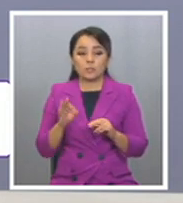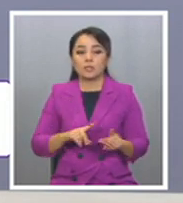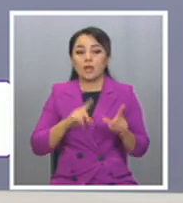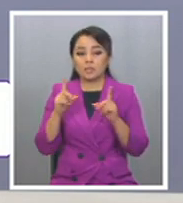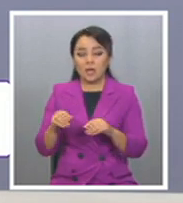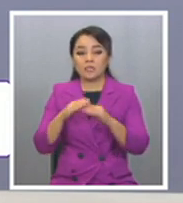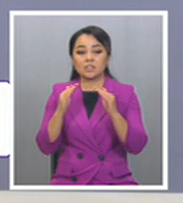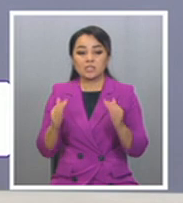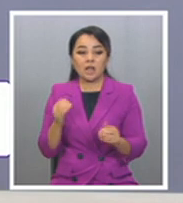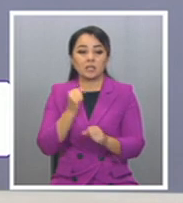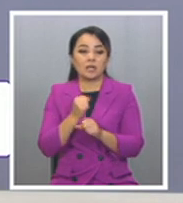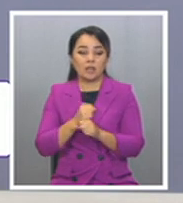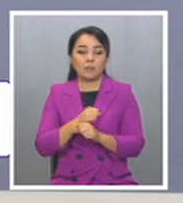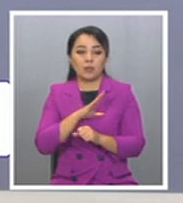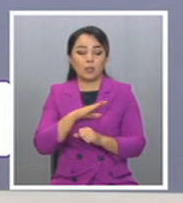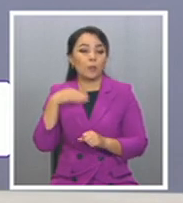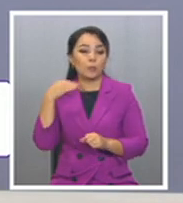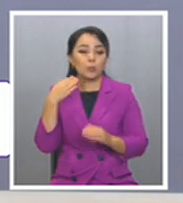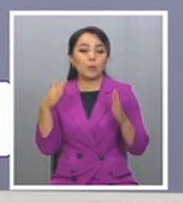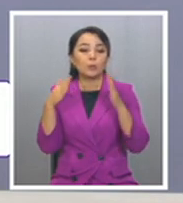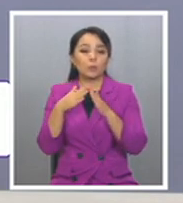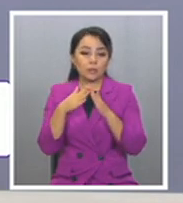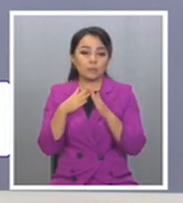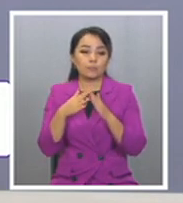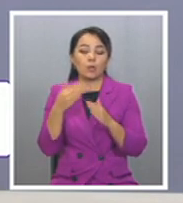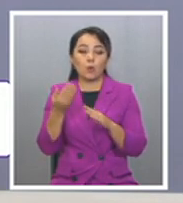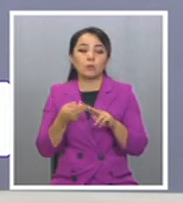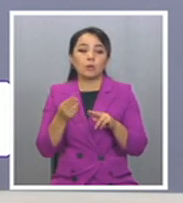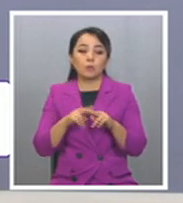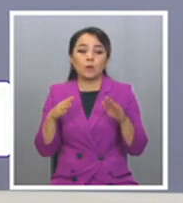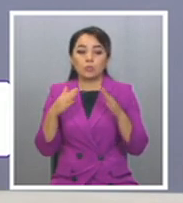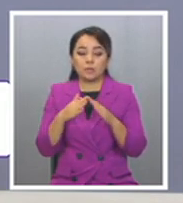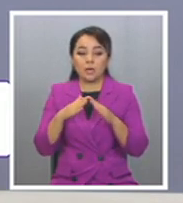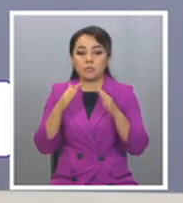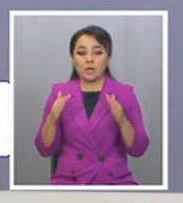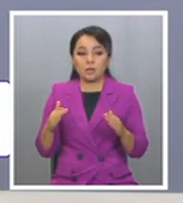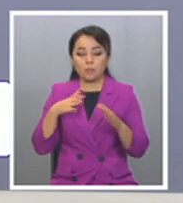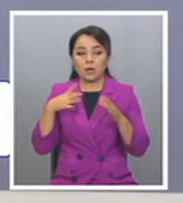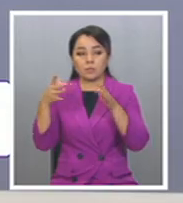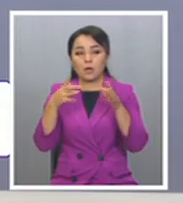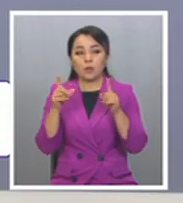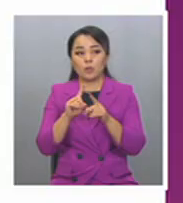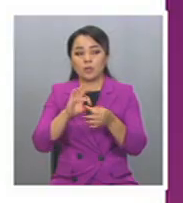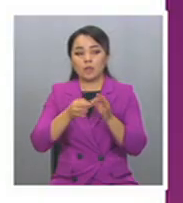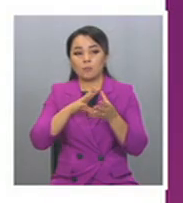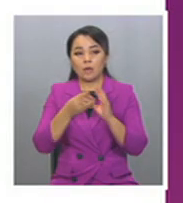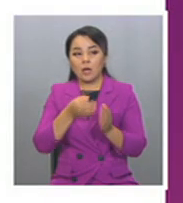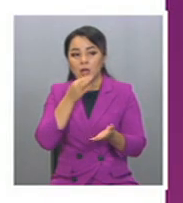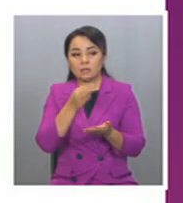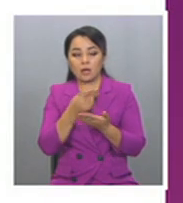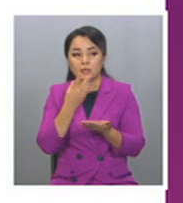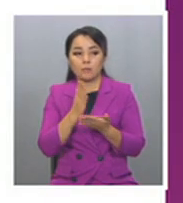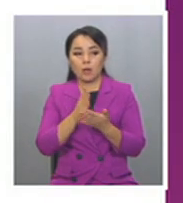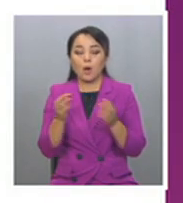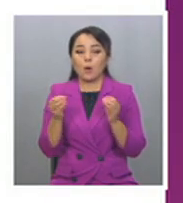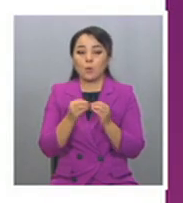киізден жасалған түріктердің үйін және оның киіз күмбез тәріздесі екенін атаған. 10-шы